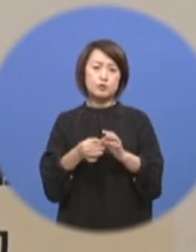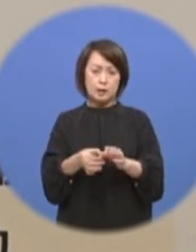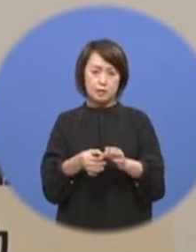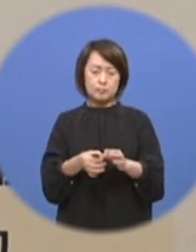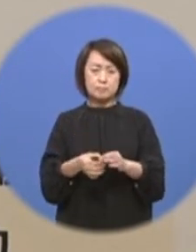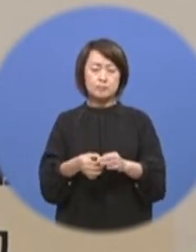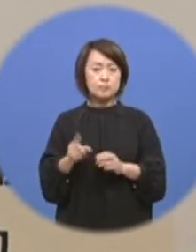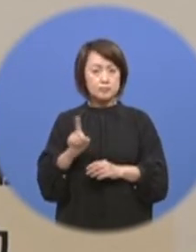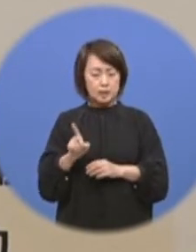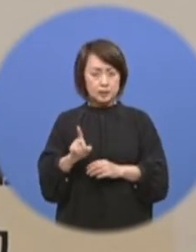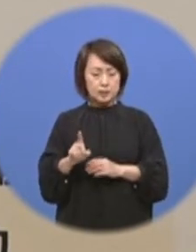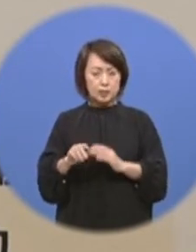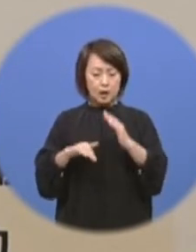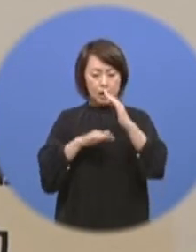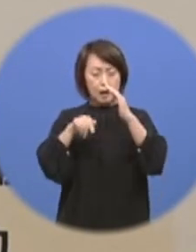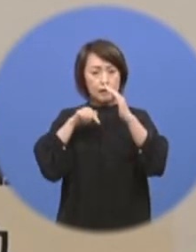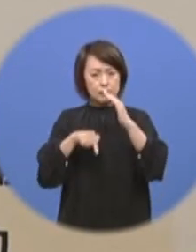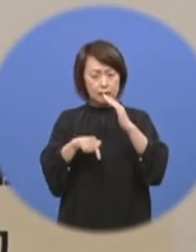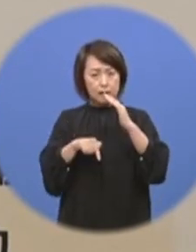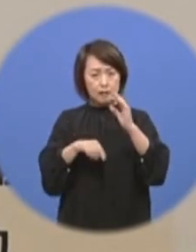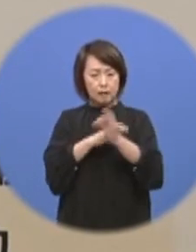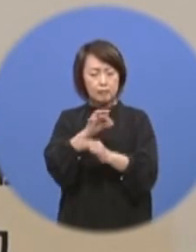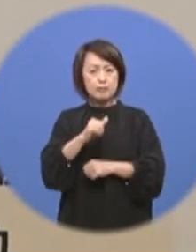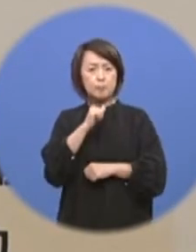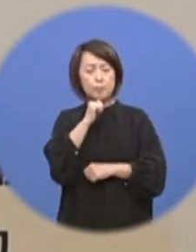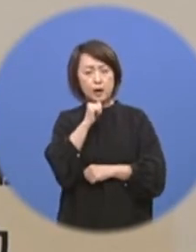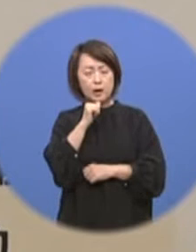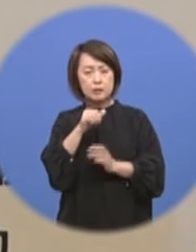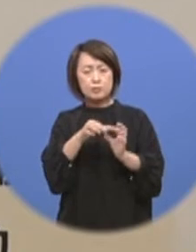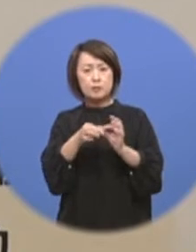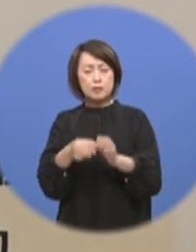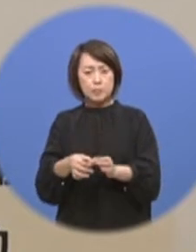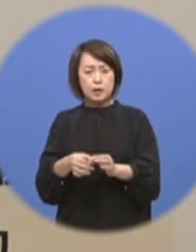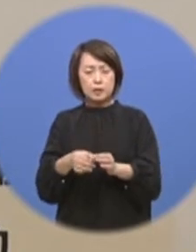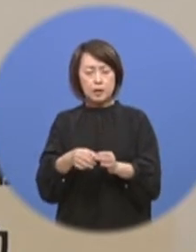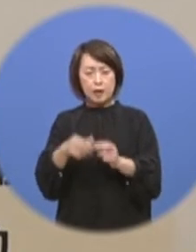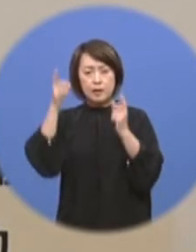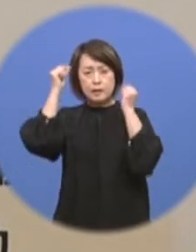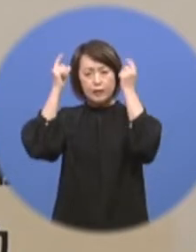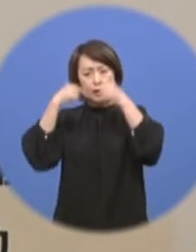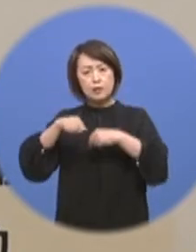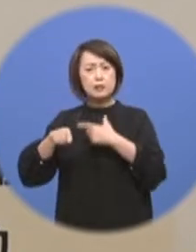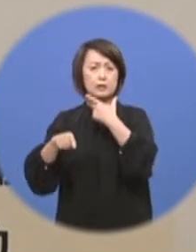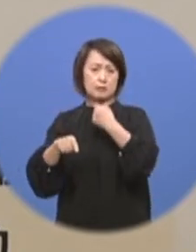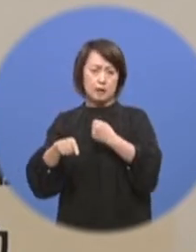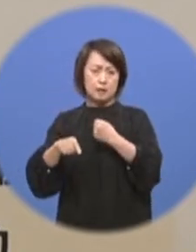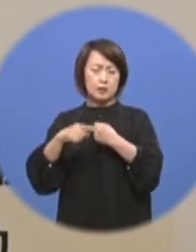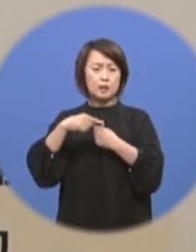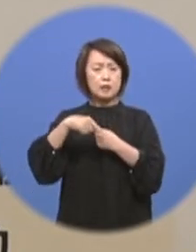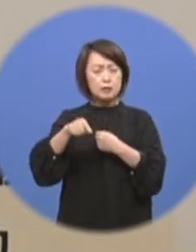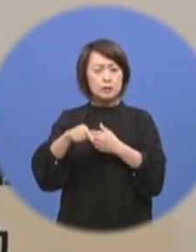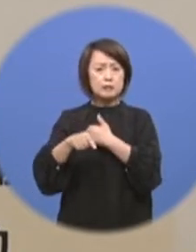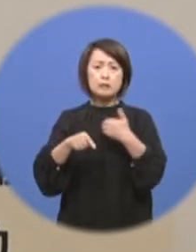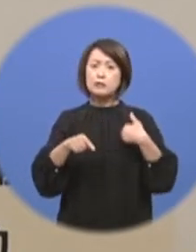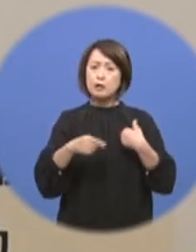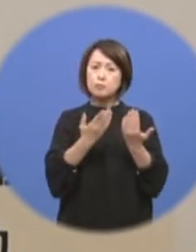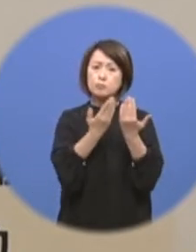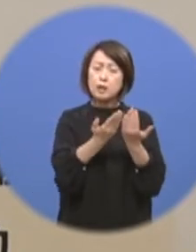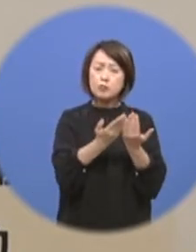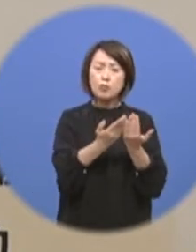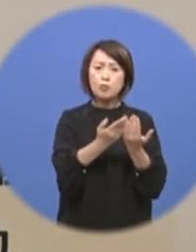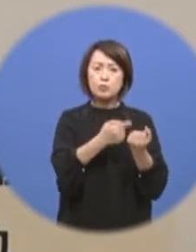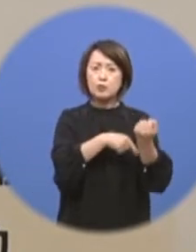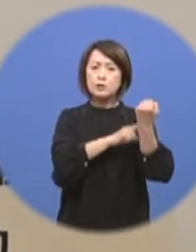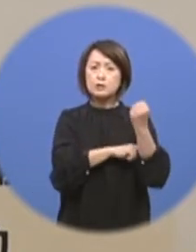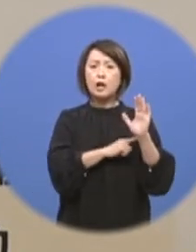もお家が貧しいためにた100 a 本当は行きたい行くべき学力があるのに